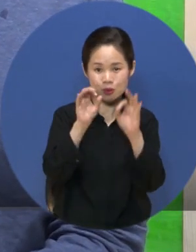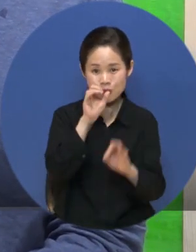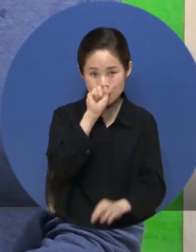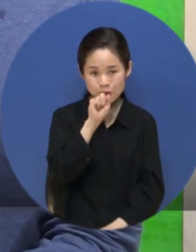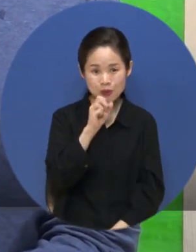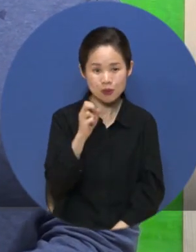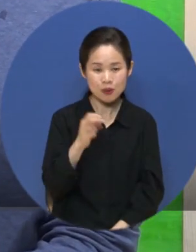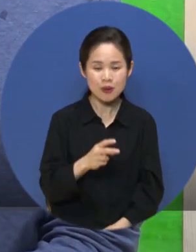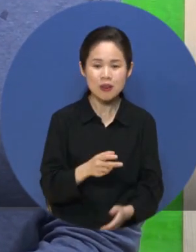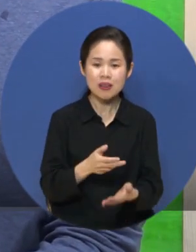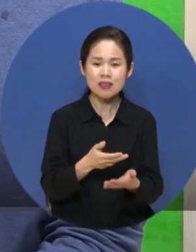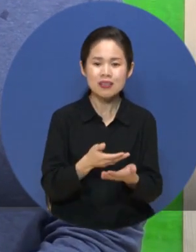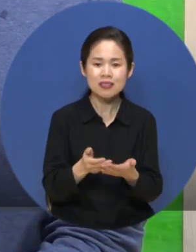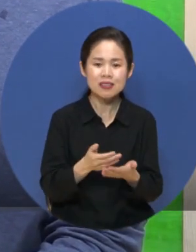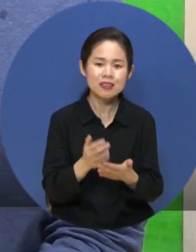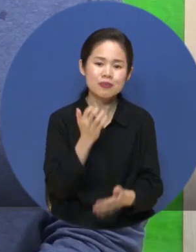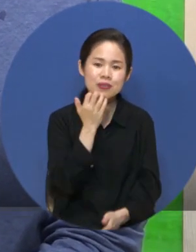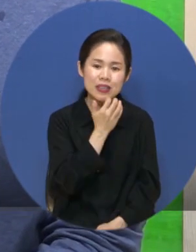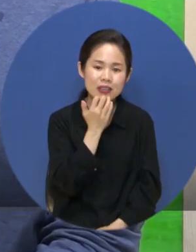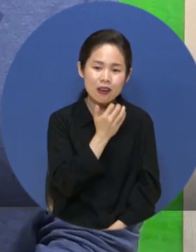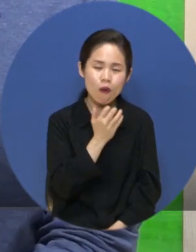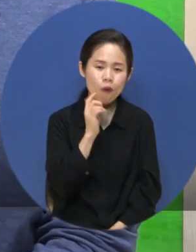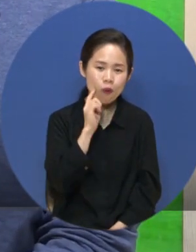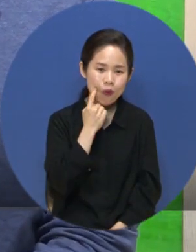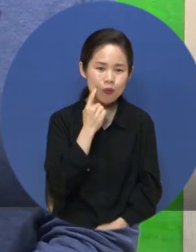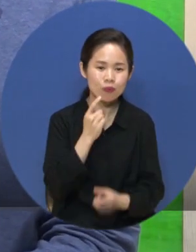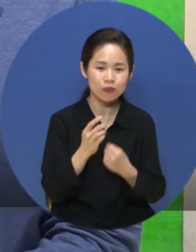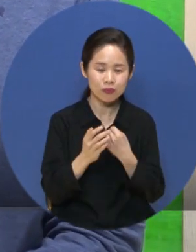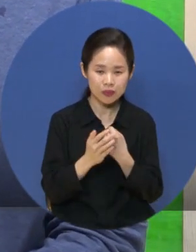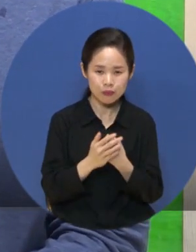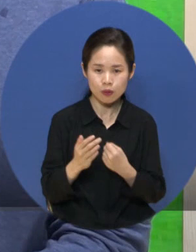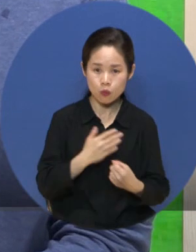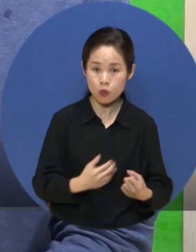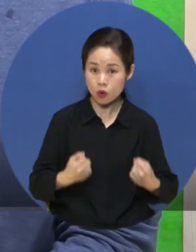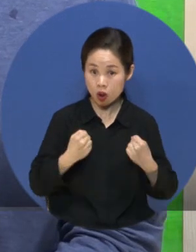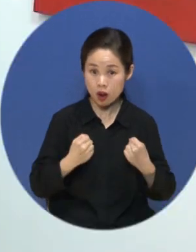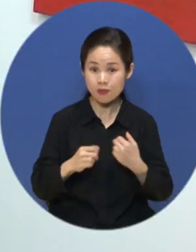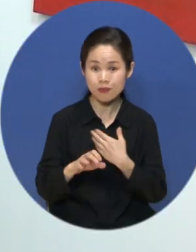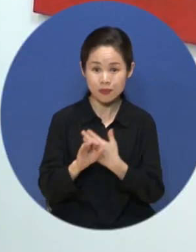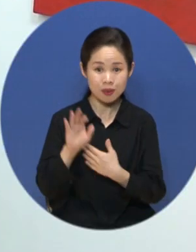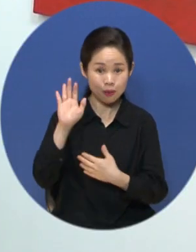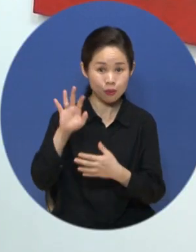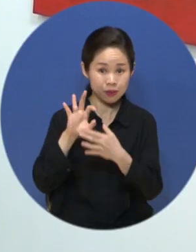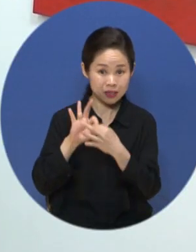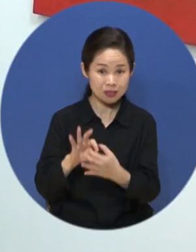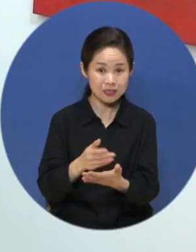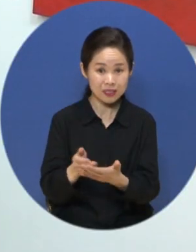좋아서 계속적으로 또 건강 허락되는 데서 계속 열심히 많이 그렸으면 좋겠어요.